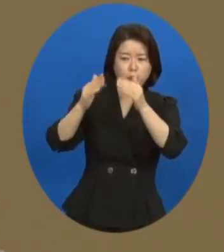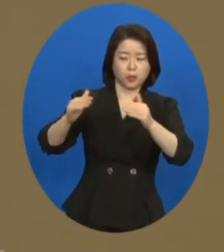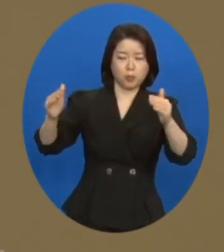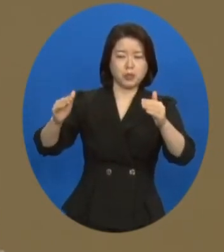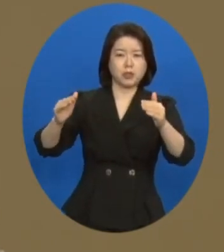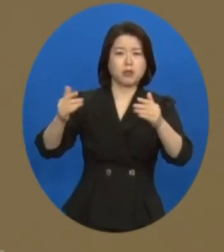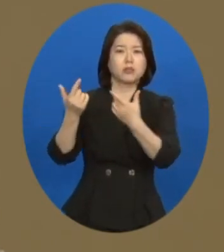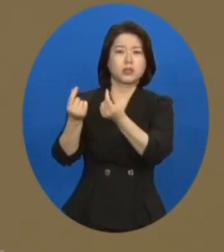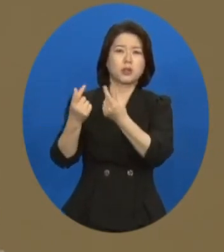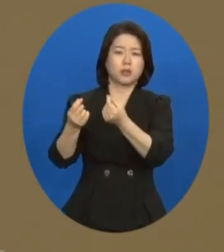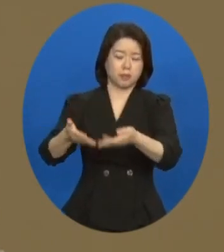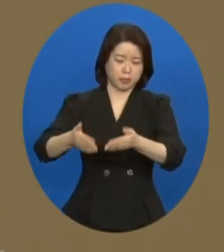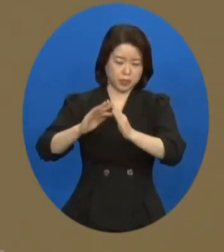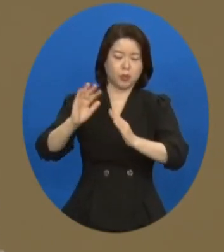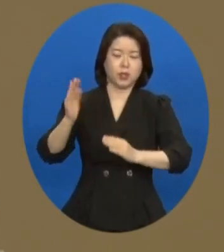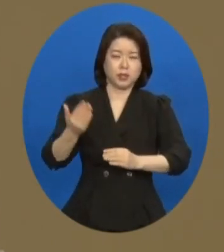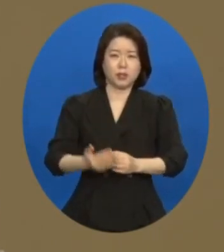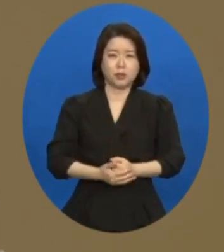합니다